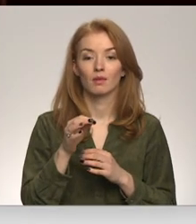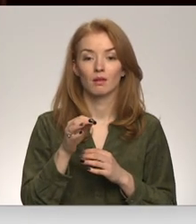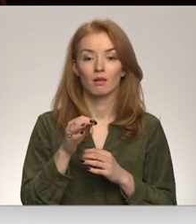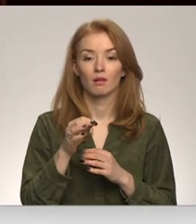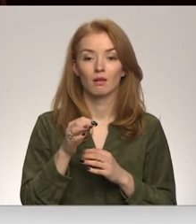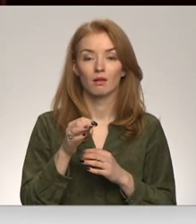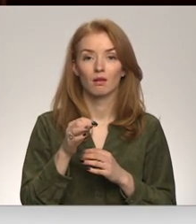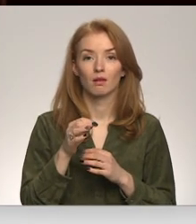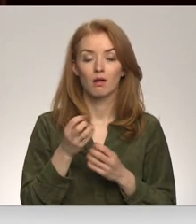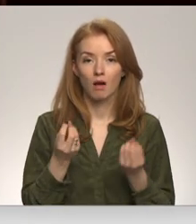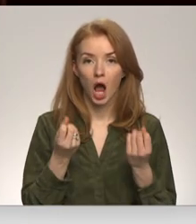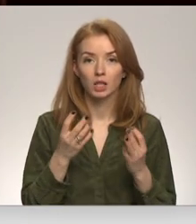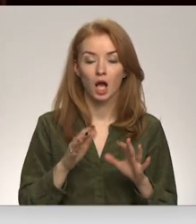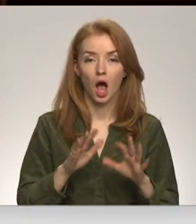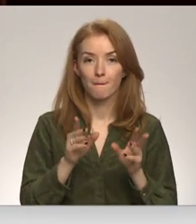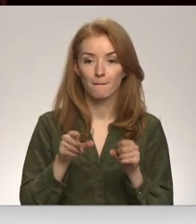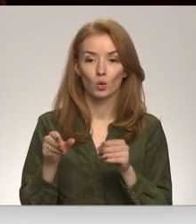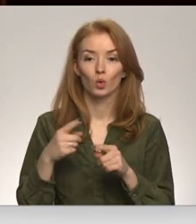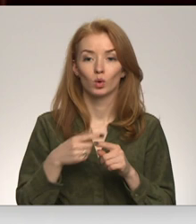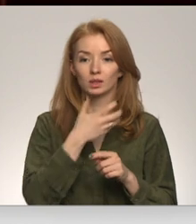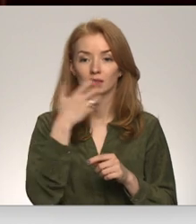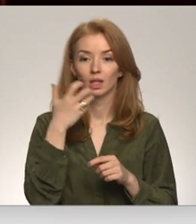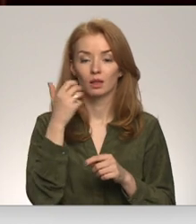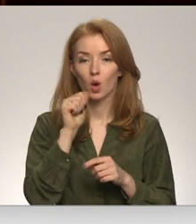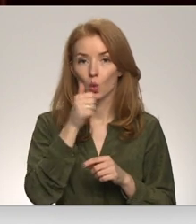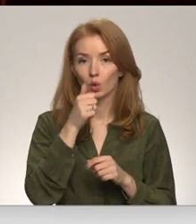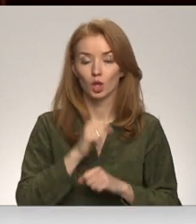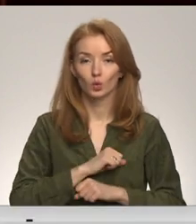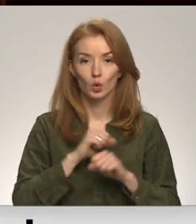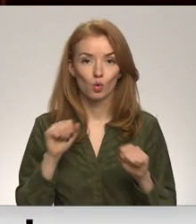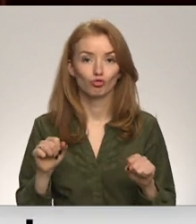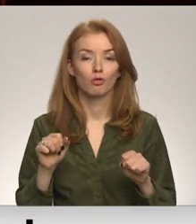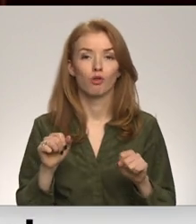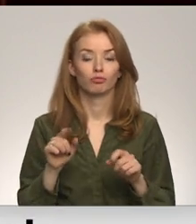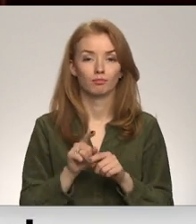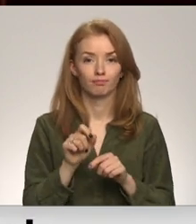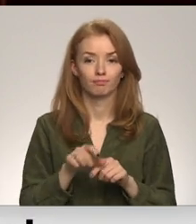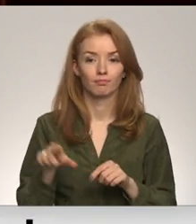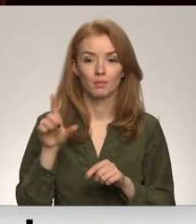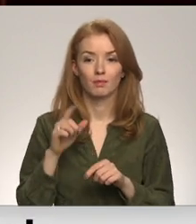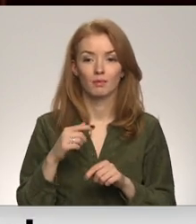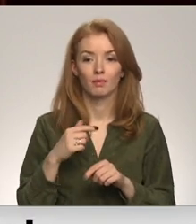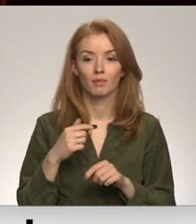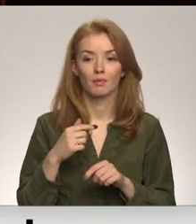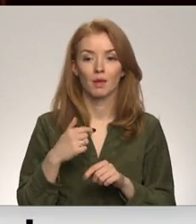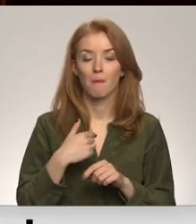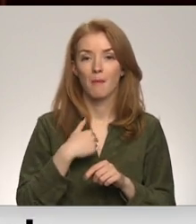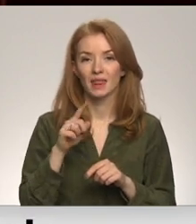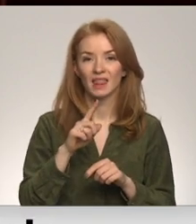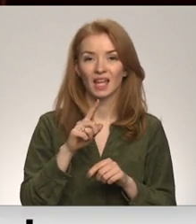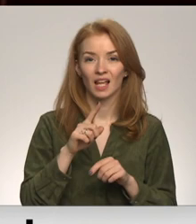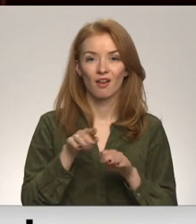arī no siltā ūdenes nodrošināšanai. Man ir tas saucamais